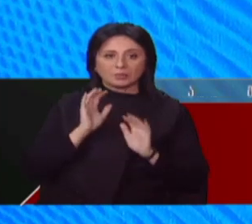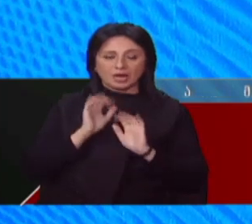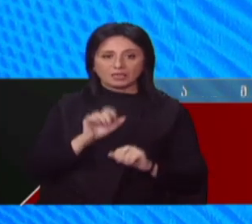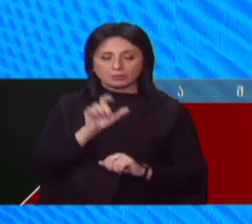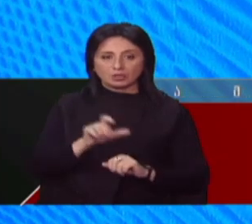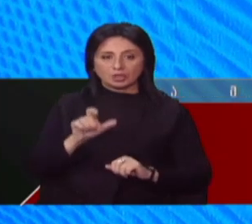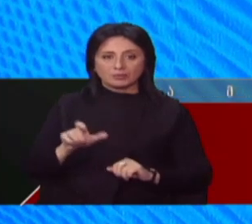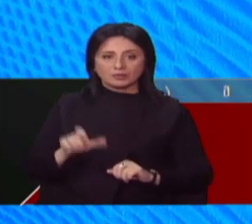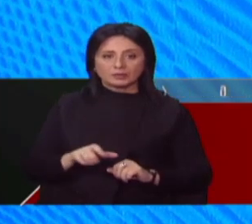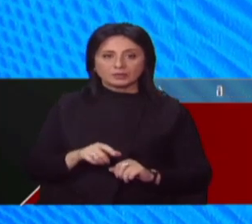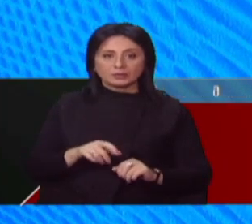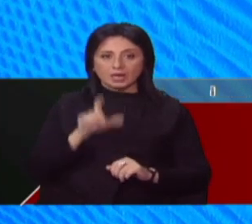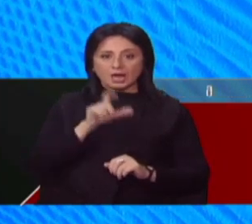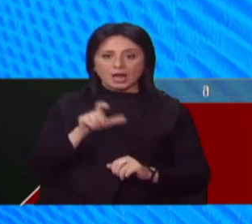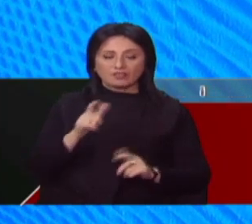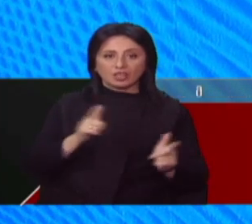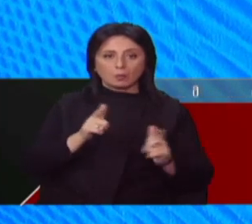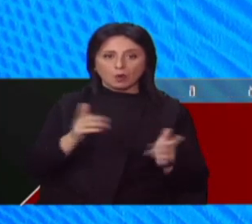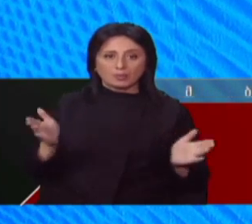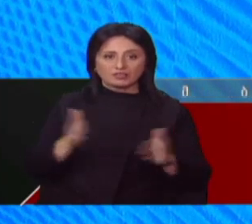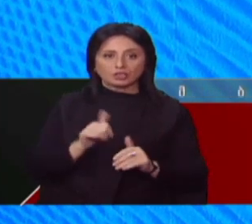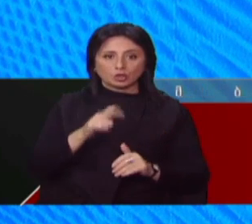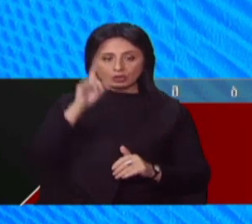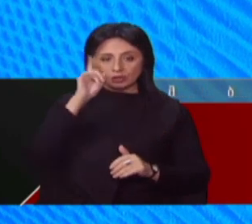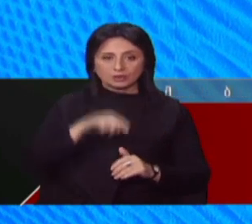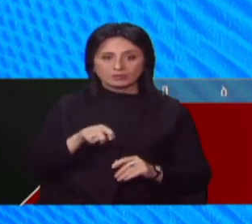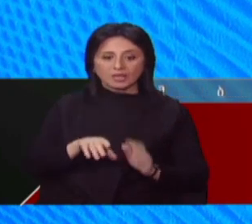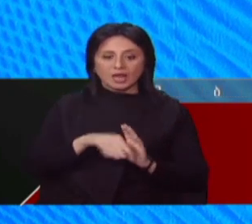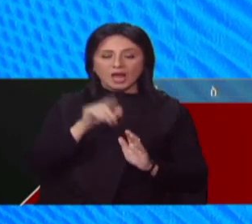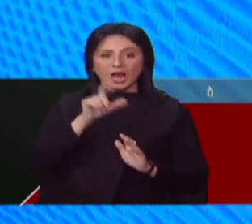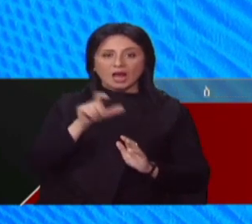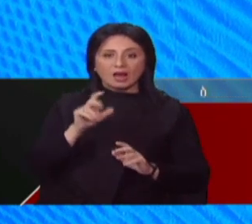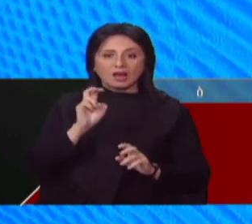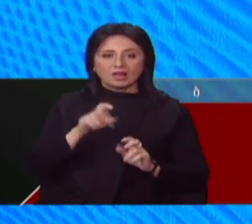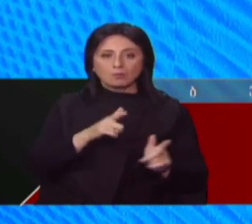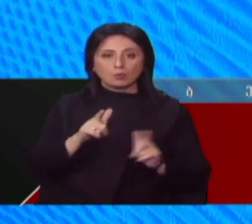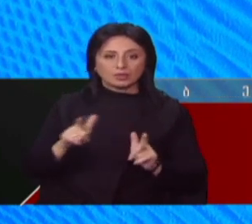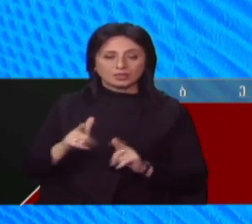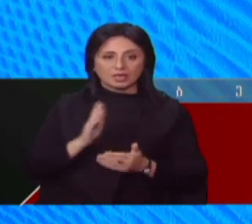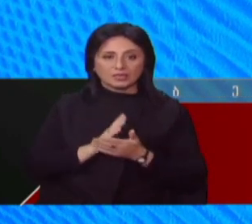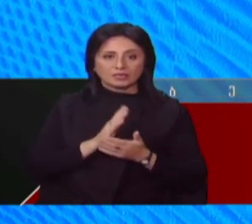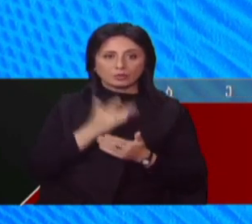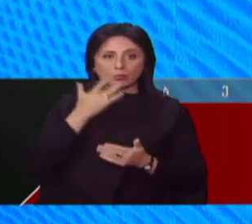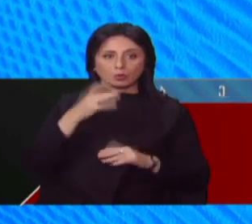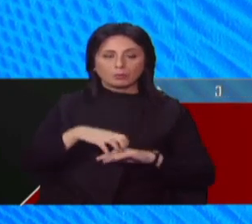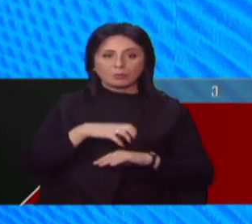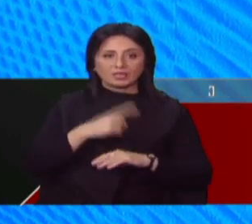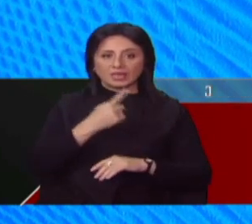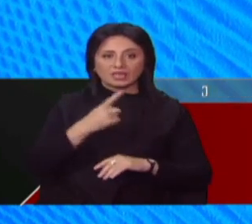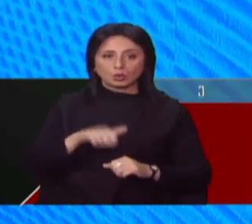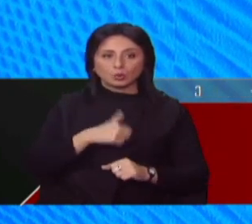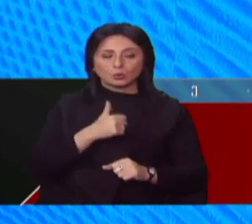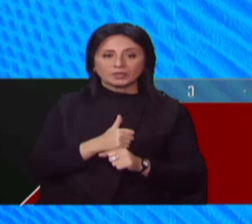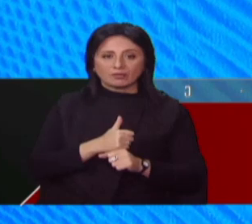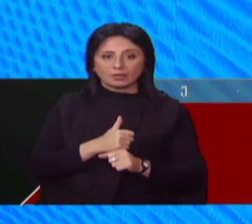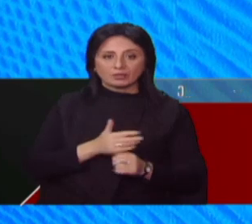хардамчерепс, амурчевалта мобилизация. То есть, рекорд смога хсенебат, амурчевалис мобилизация, арес политикури партии, бисертертиум